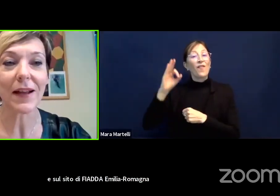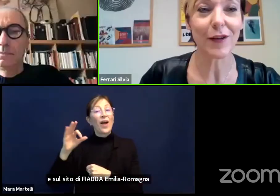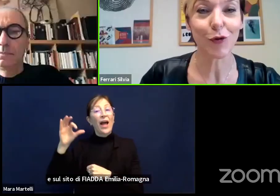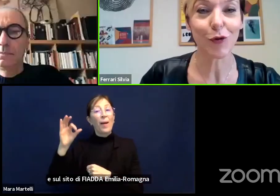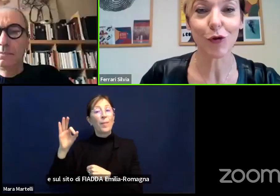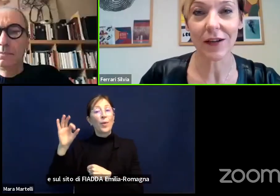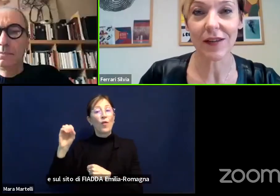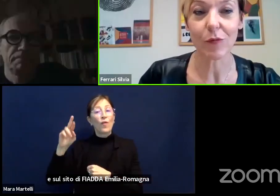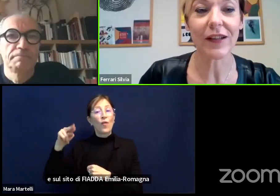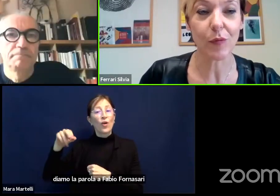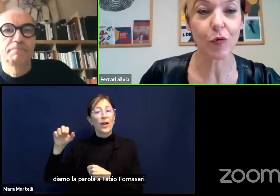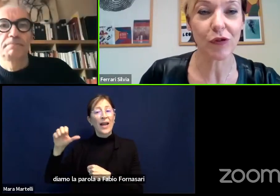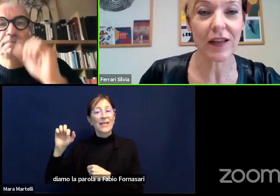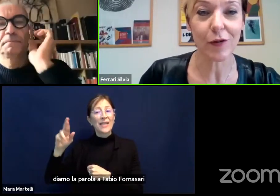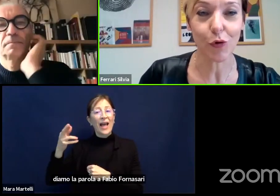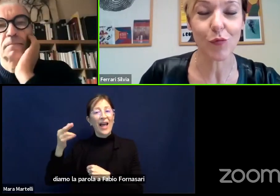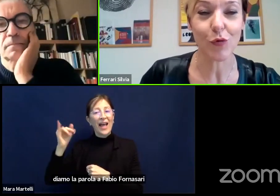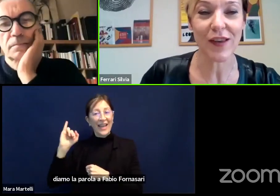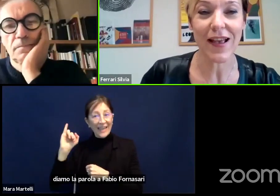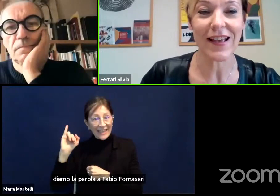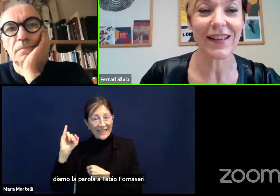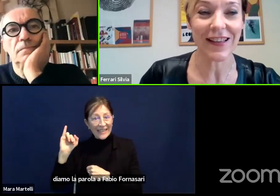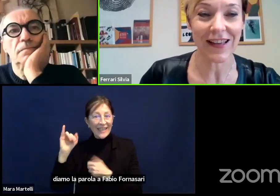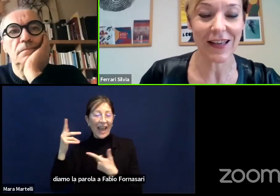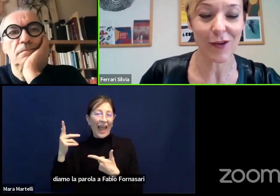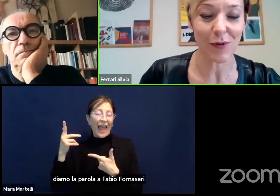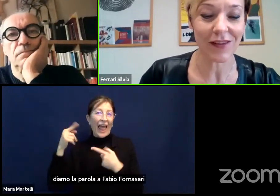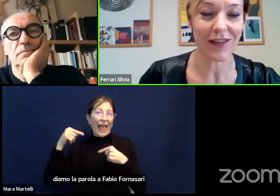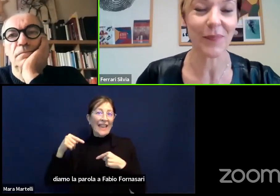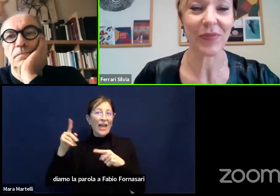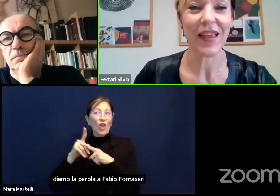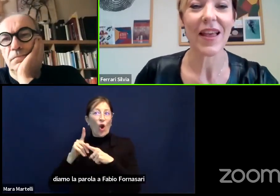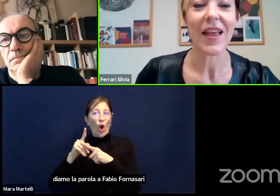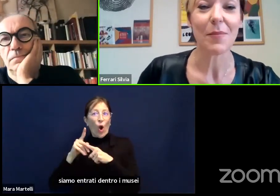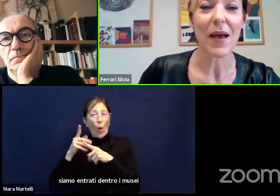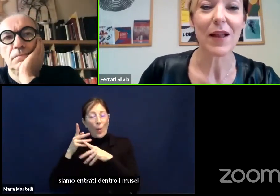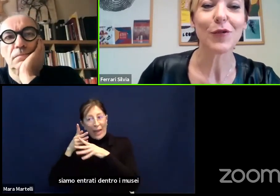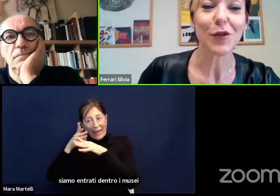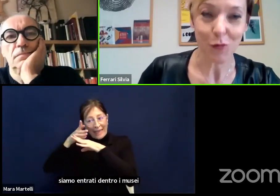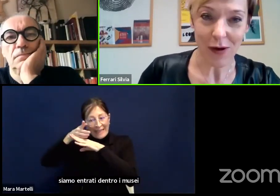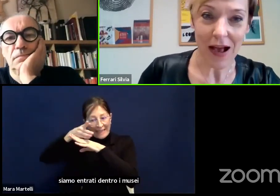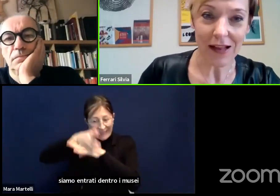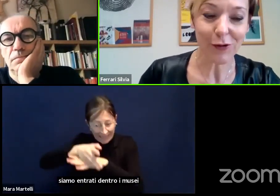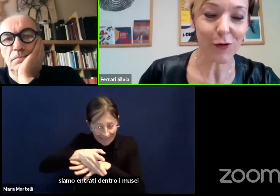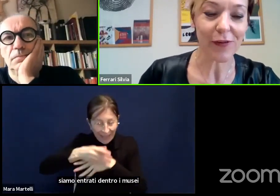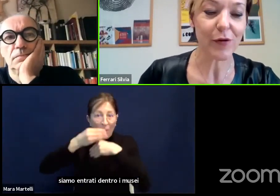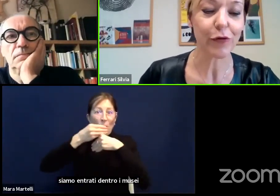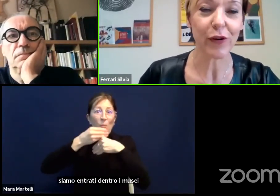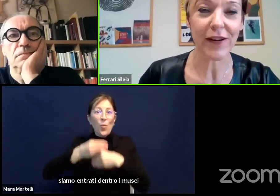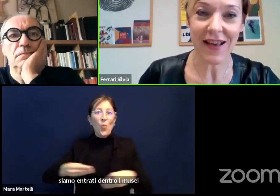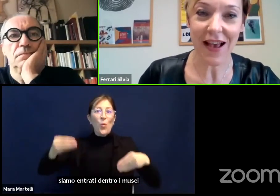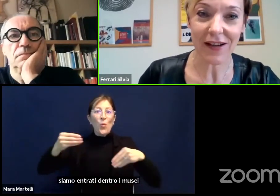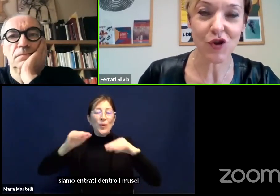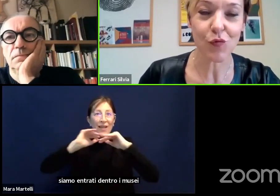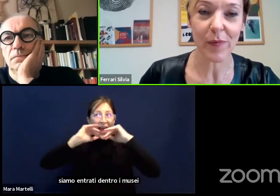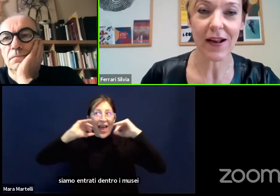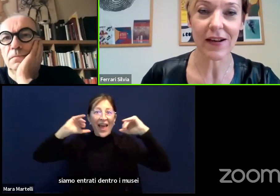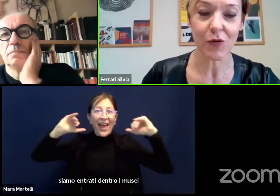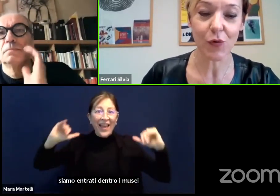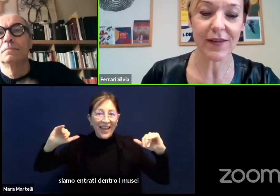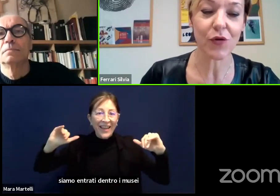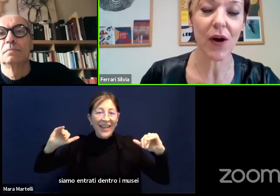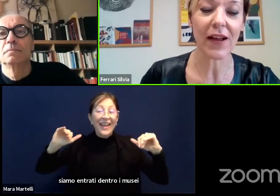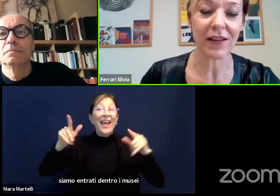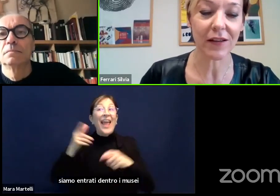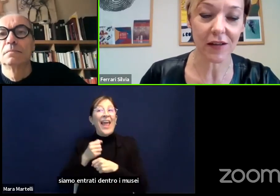molto nel merito, siamo entrati proprio dentro i musei, e quindi meglio di chiunque altro. Fabio Fornasari ci può